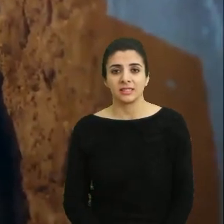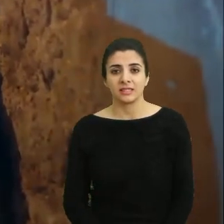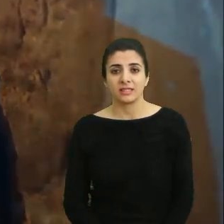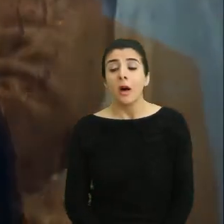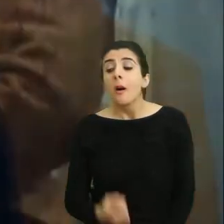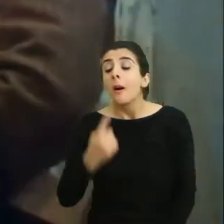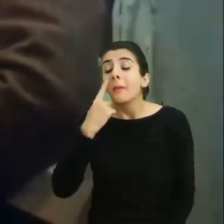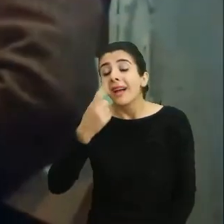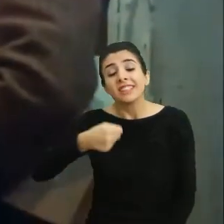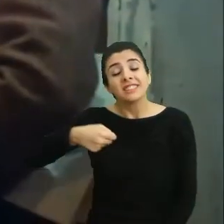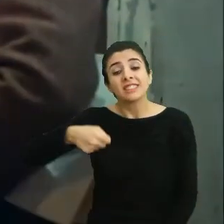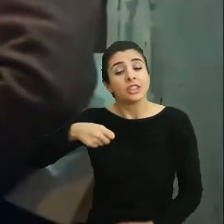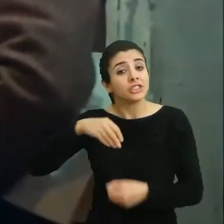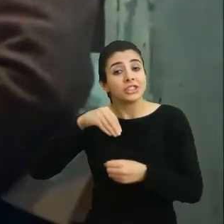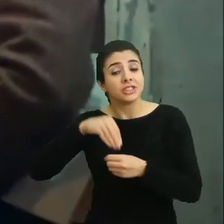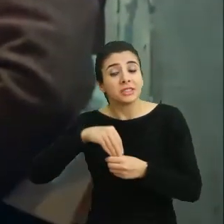var bakın